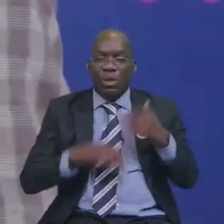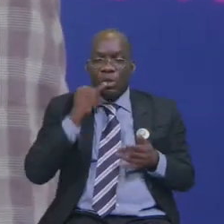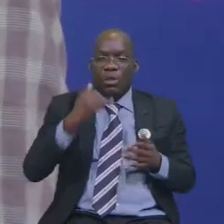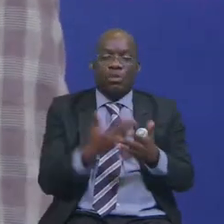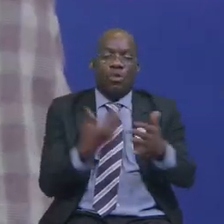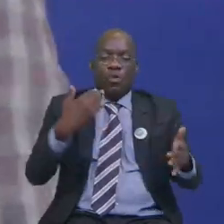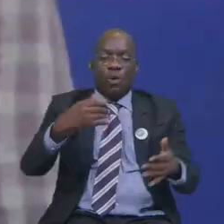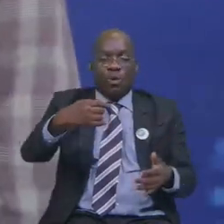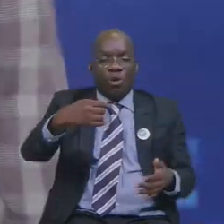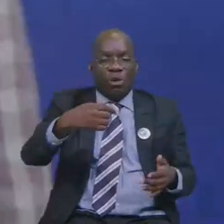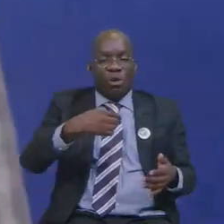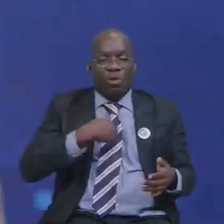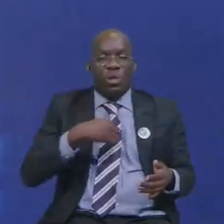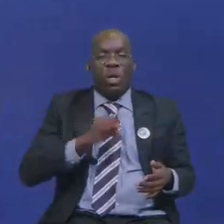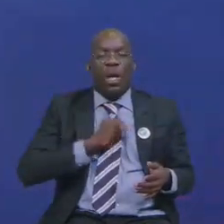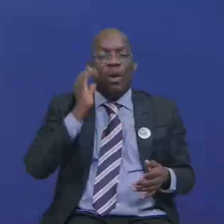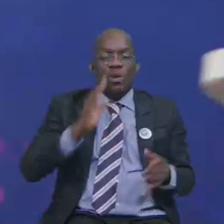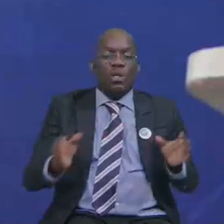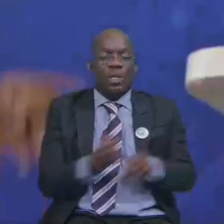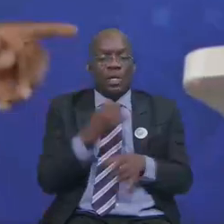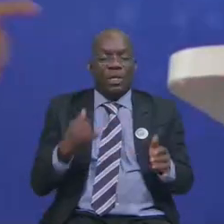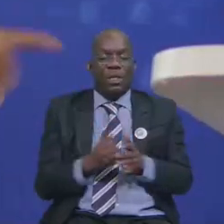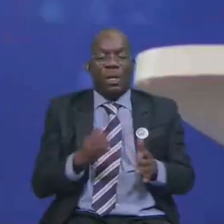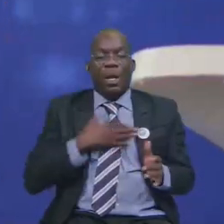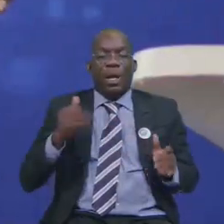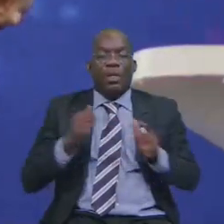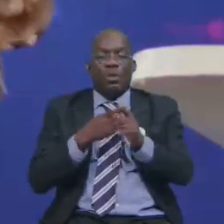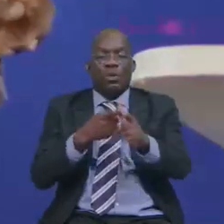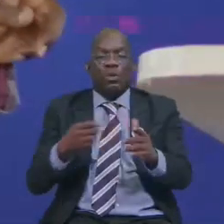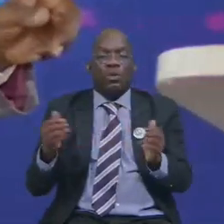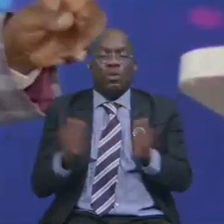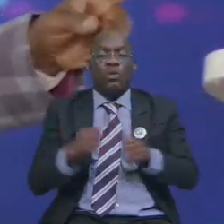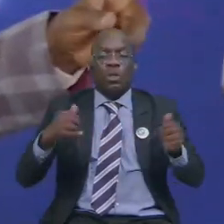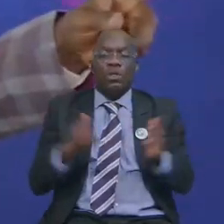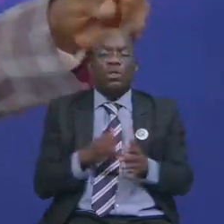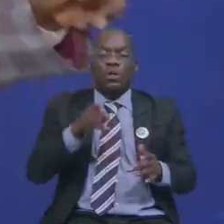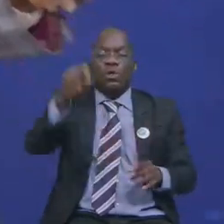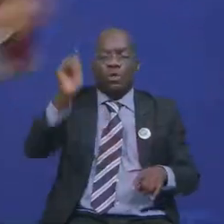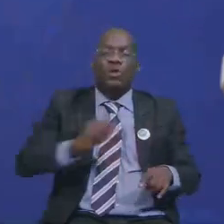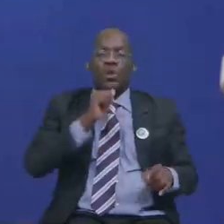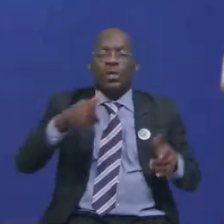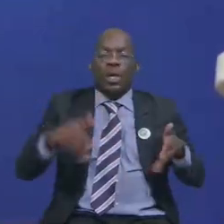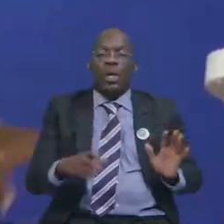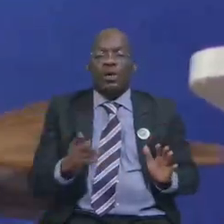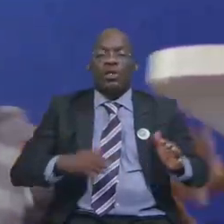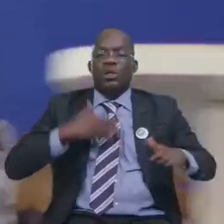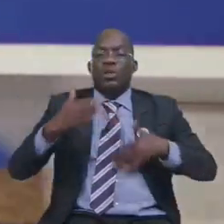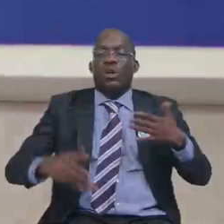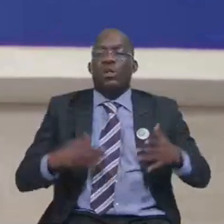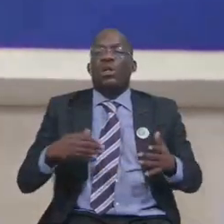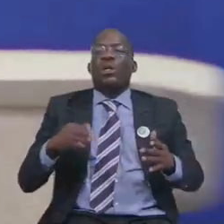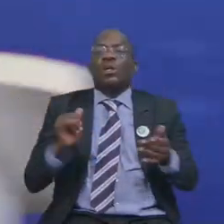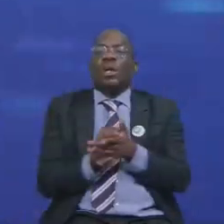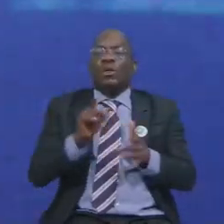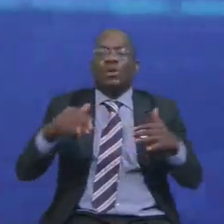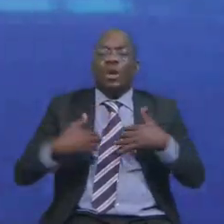prendre ça donc tu ne dois pas permettre à l'enthousiasme que tu avais au départ quand tu es entré tu